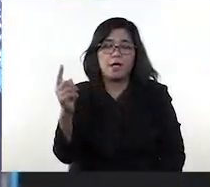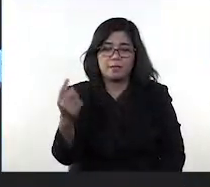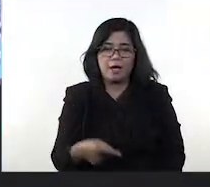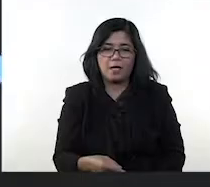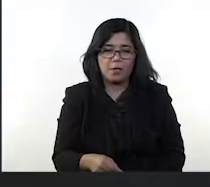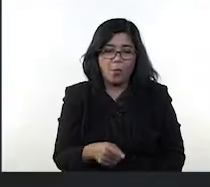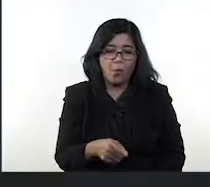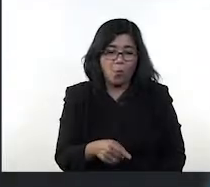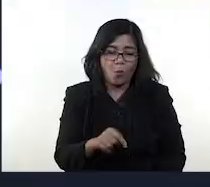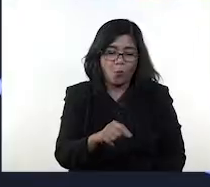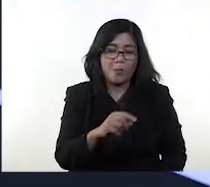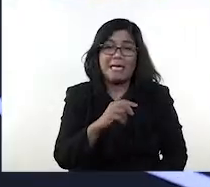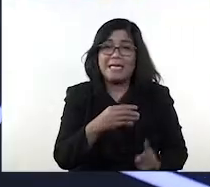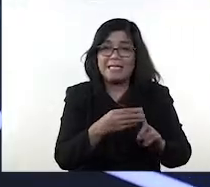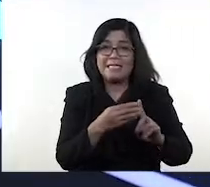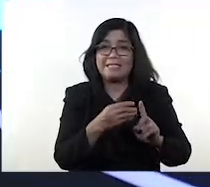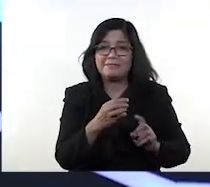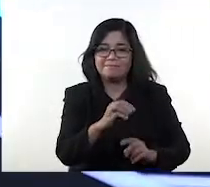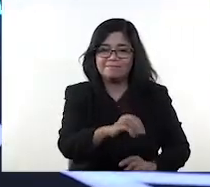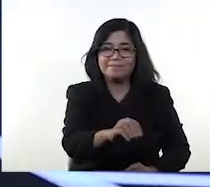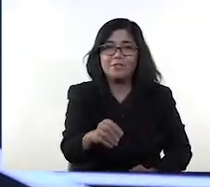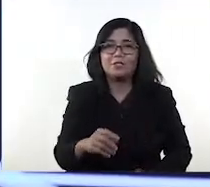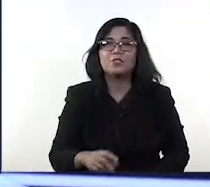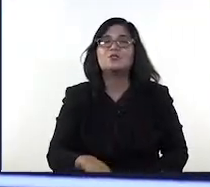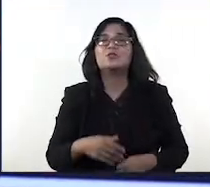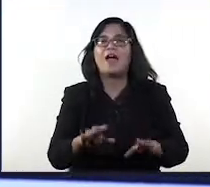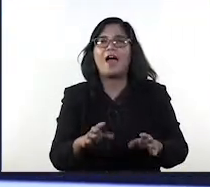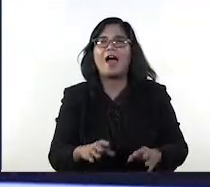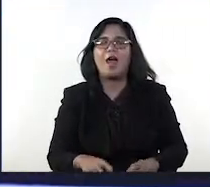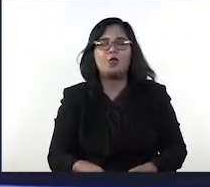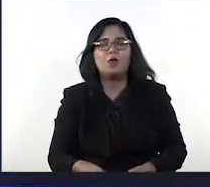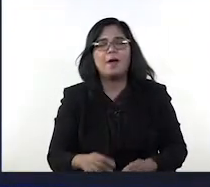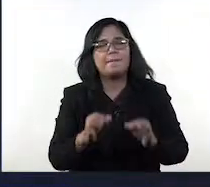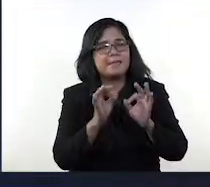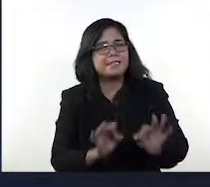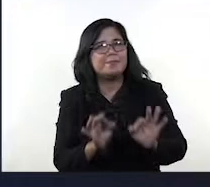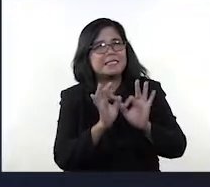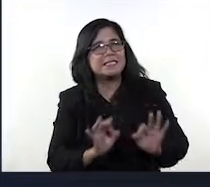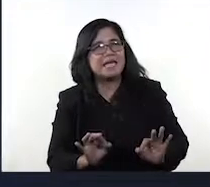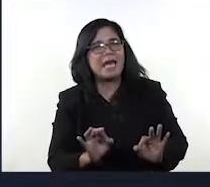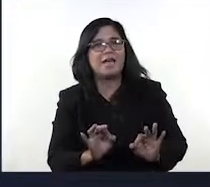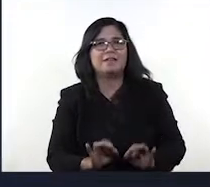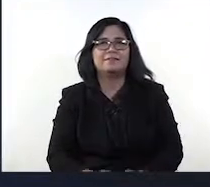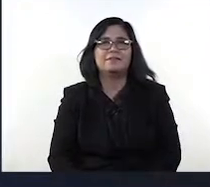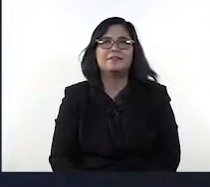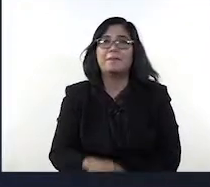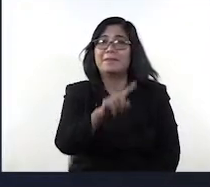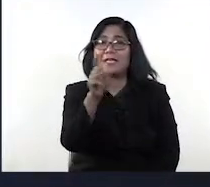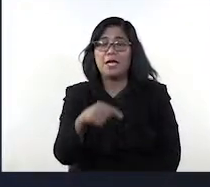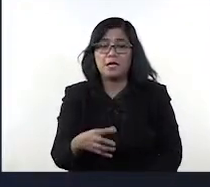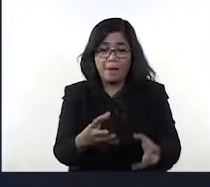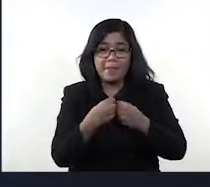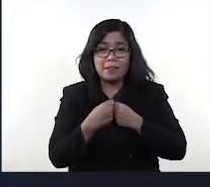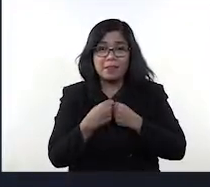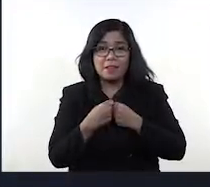benih sudah tertanam Hai mulai bersih-bersih kah Hai pertanyaan saya